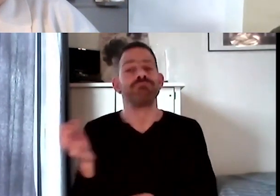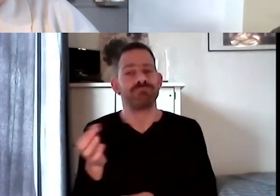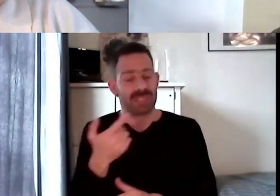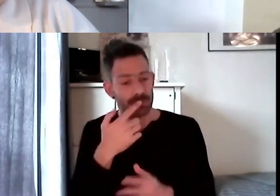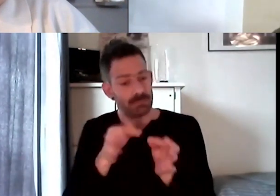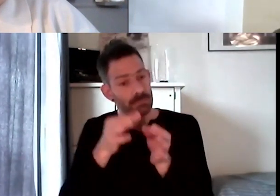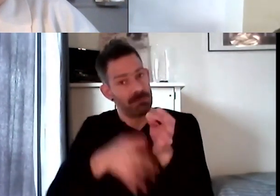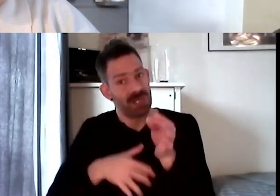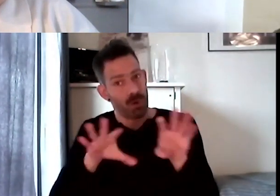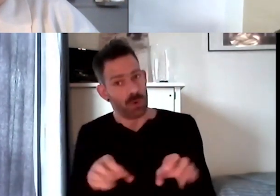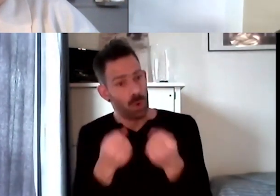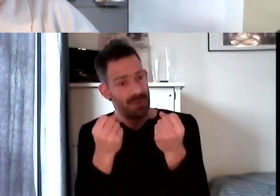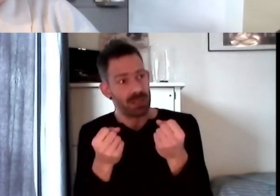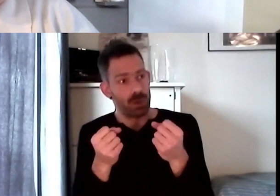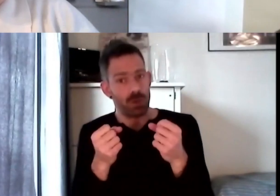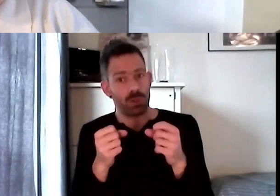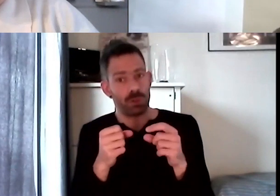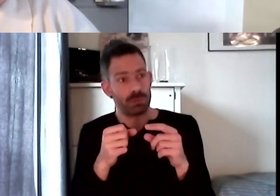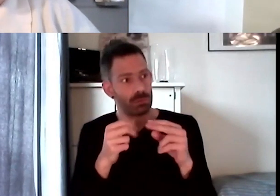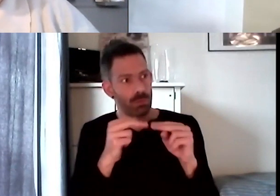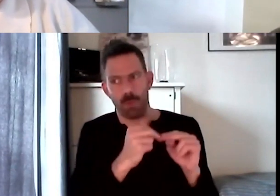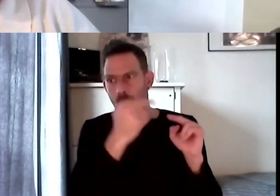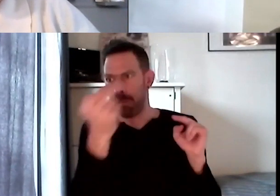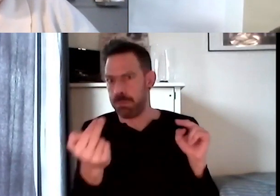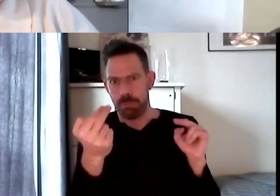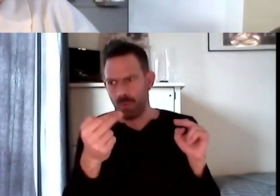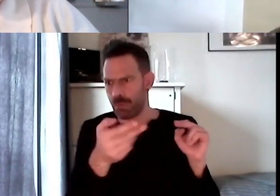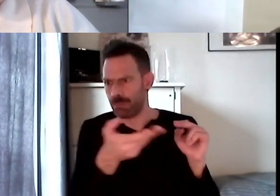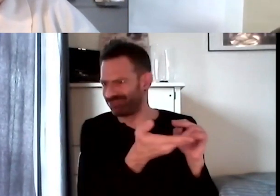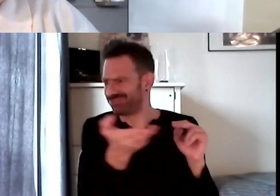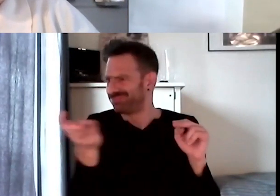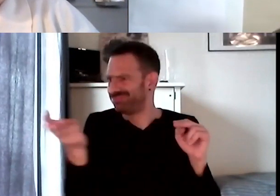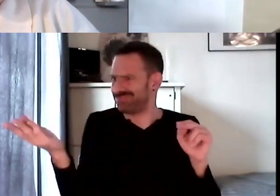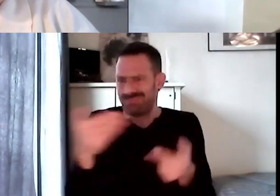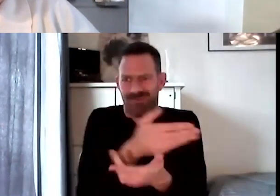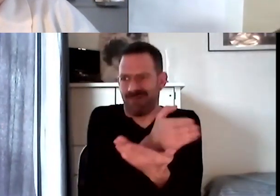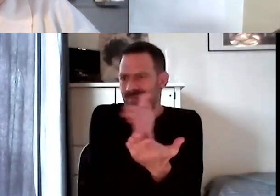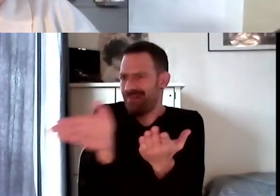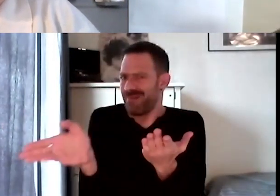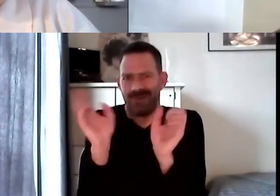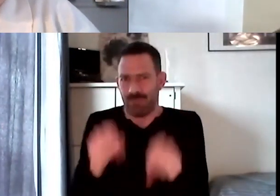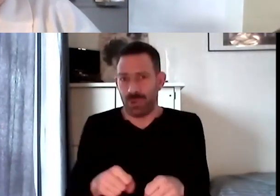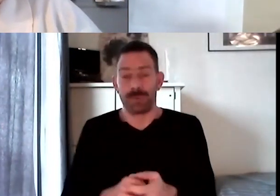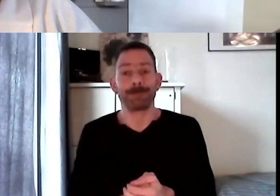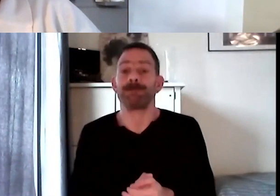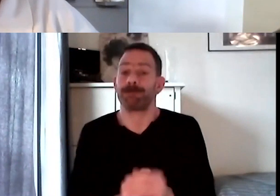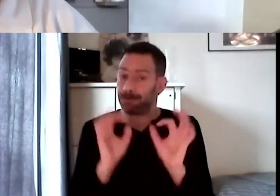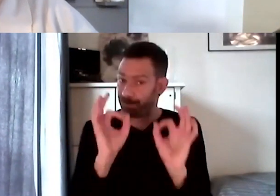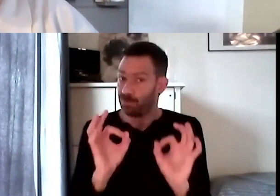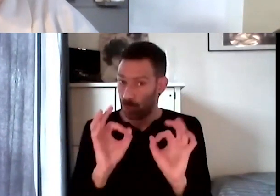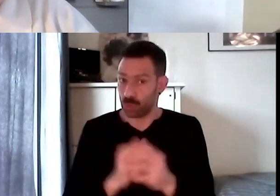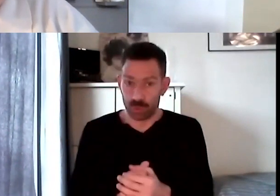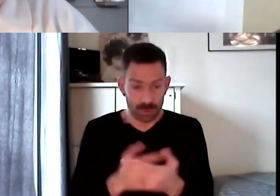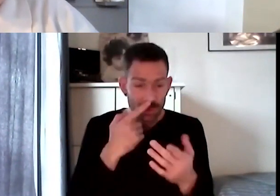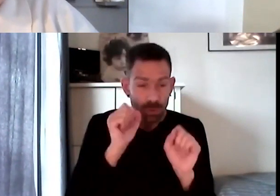une passerelle vers beaucoup de choses. Et c'est exactement ça. Tout à fait. C'est vers un nouveau